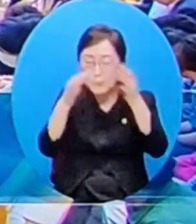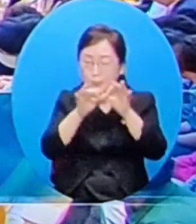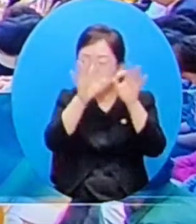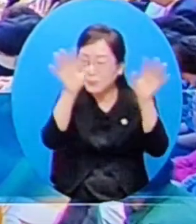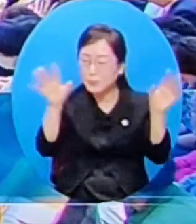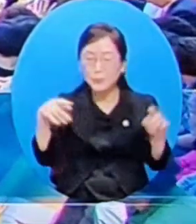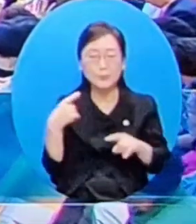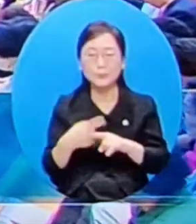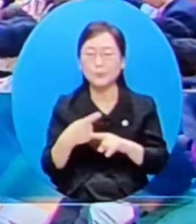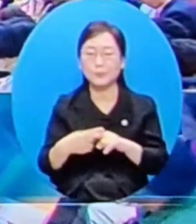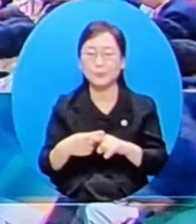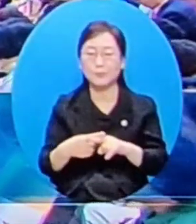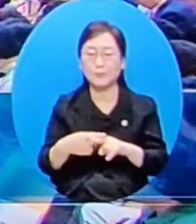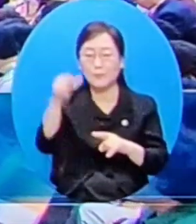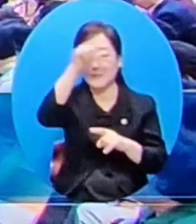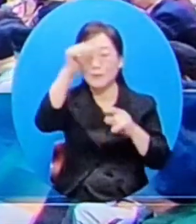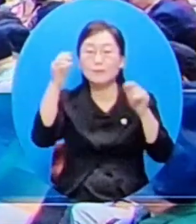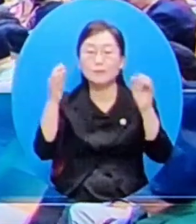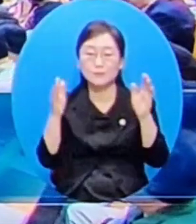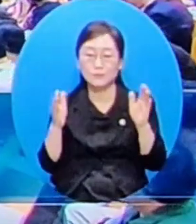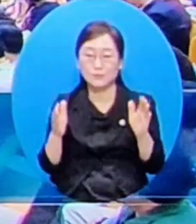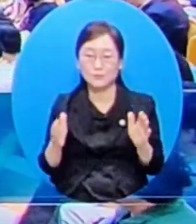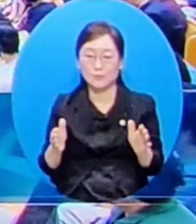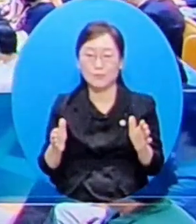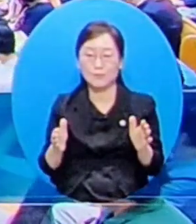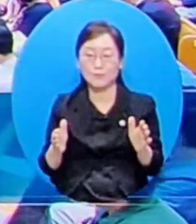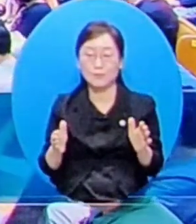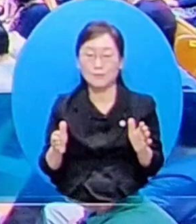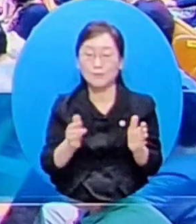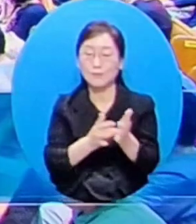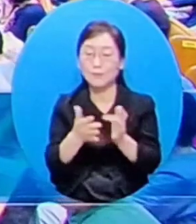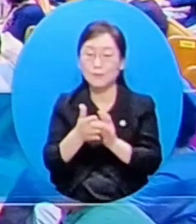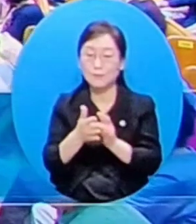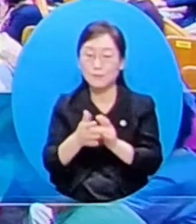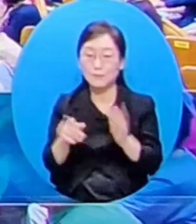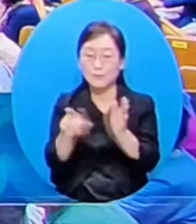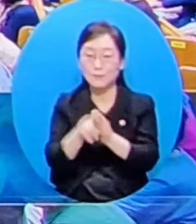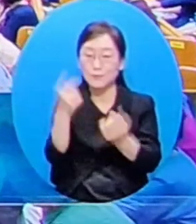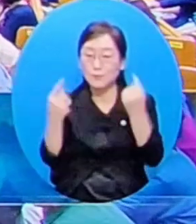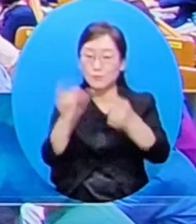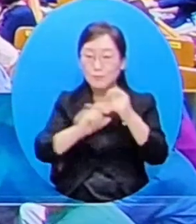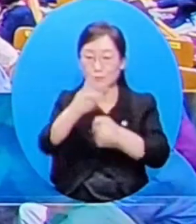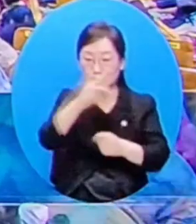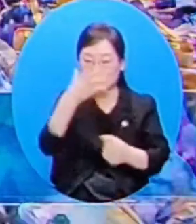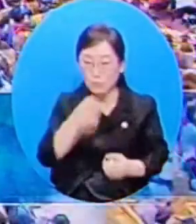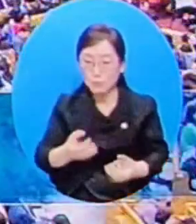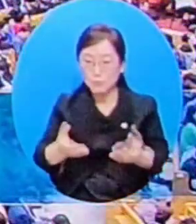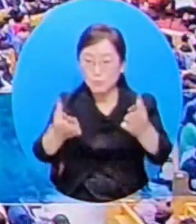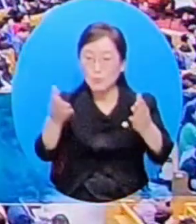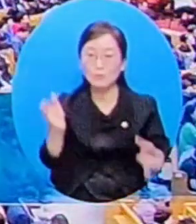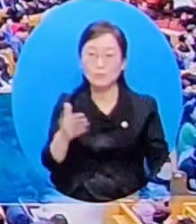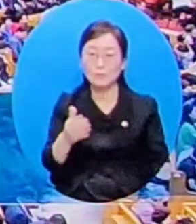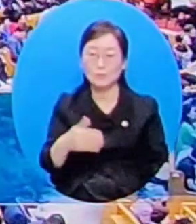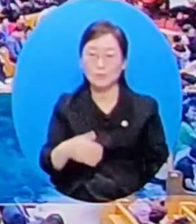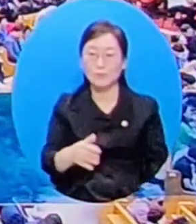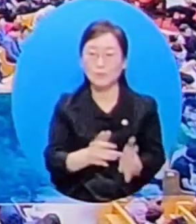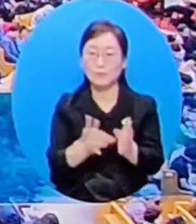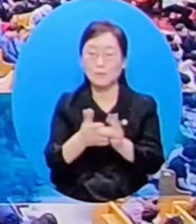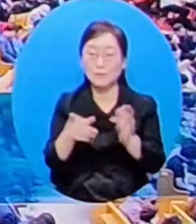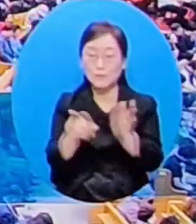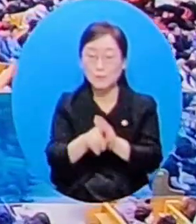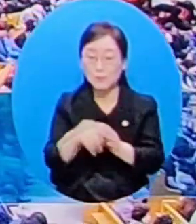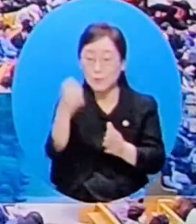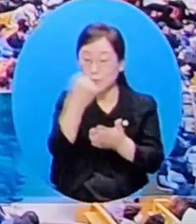안개니라. 아침하늘처럼 쉬 사라지는 인생길에서 예수님을 영접하는 것보다 더 큰 축복이 없습니다. 예수를 믿는 그 순간